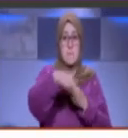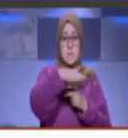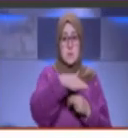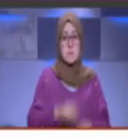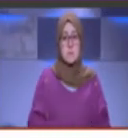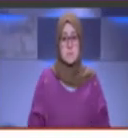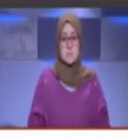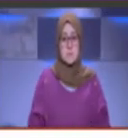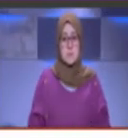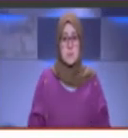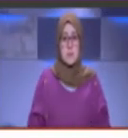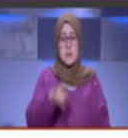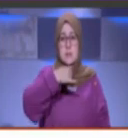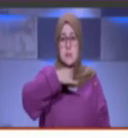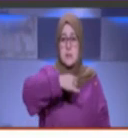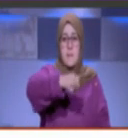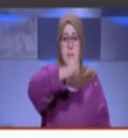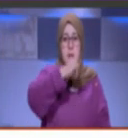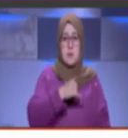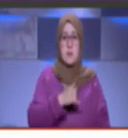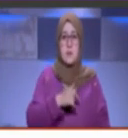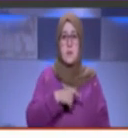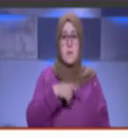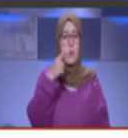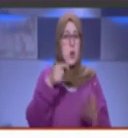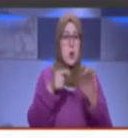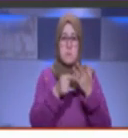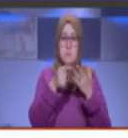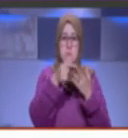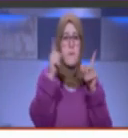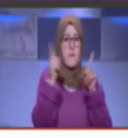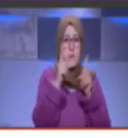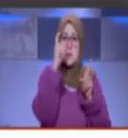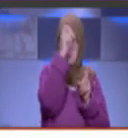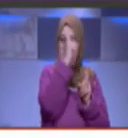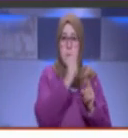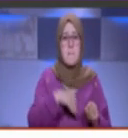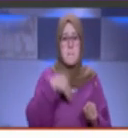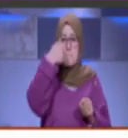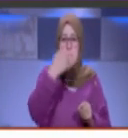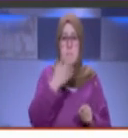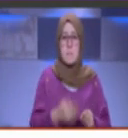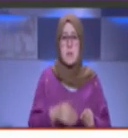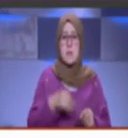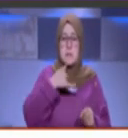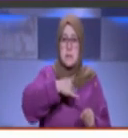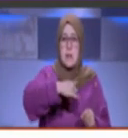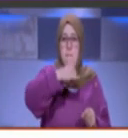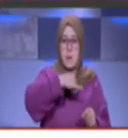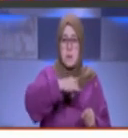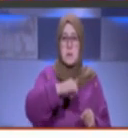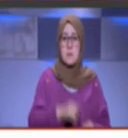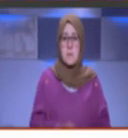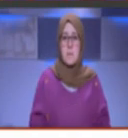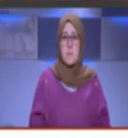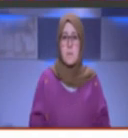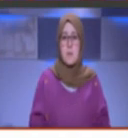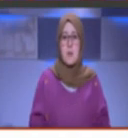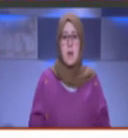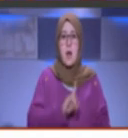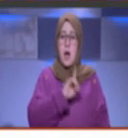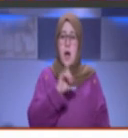إحنا دايما في كل مرحلة صعبة بيبقى دايما، أنا عمري ما كلمت